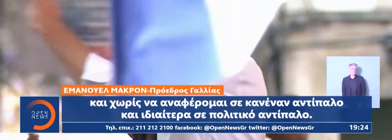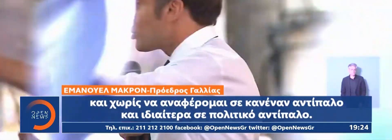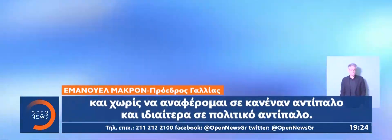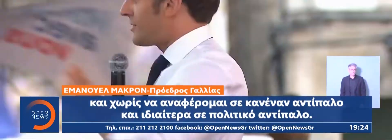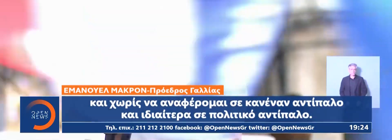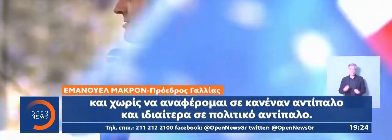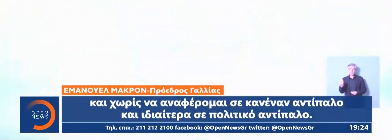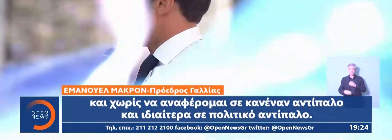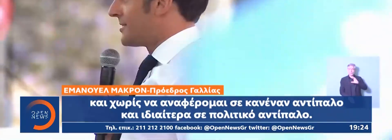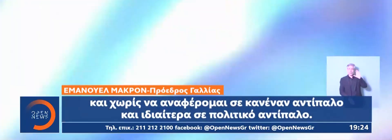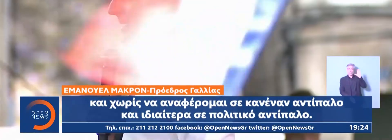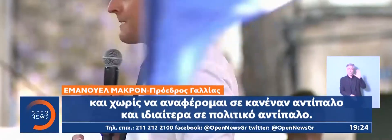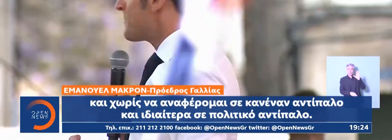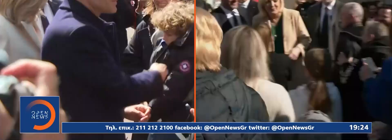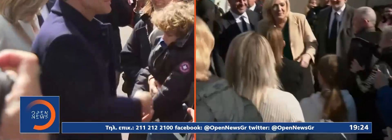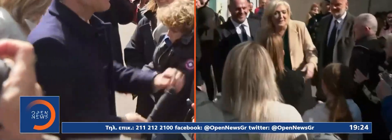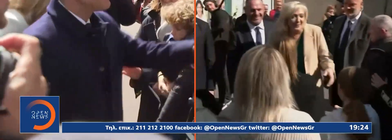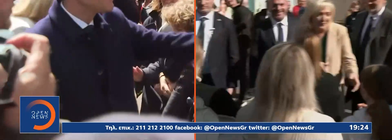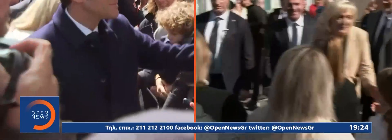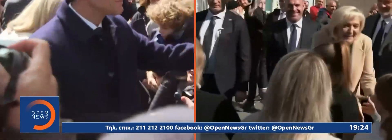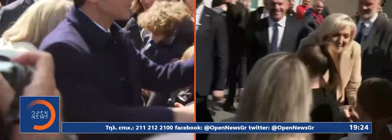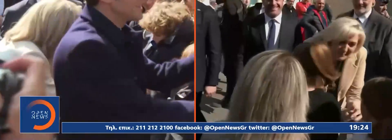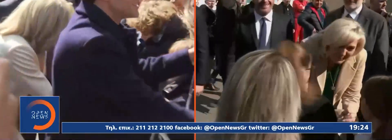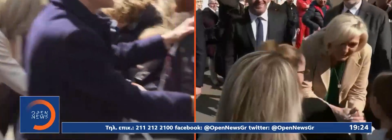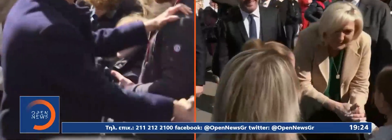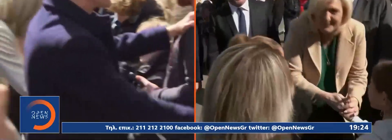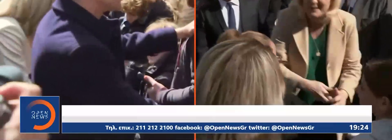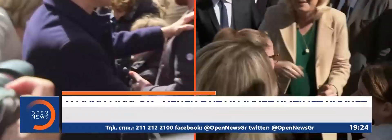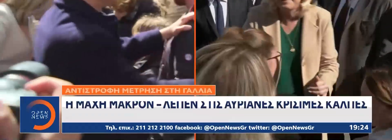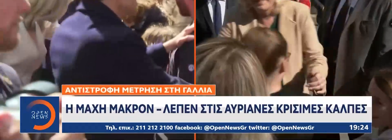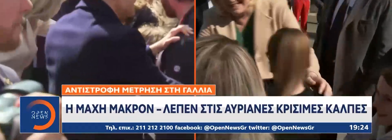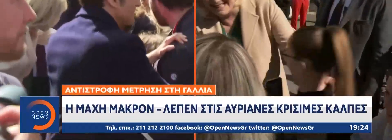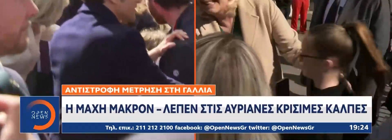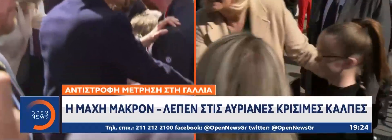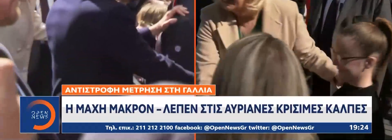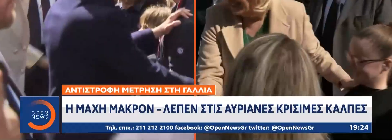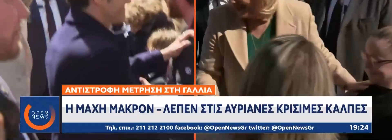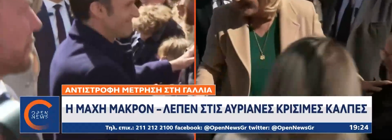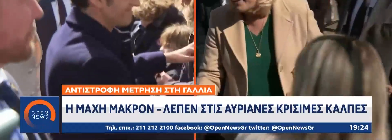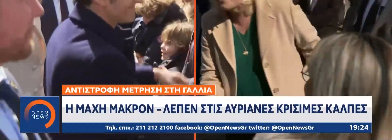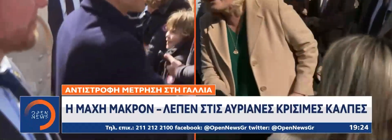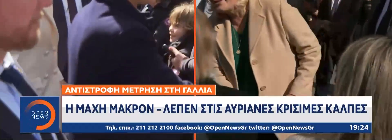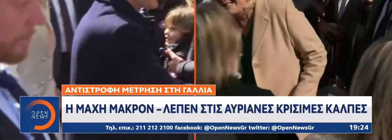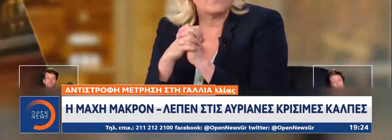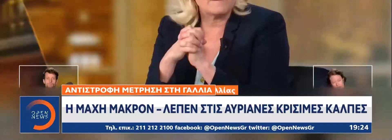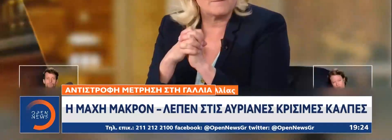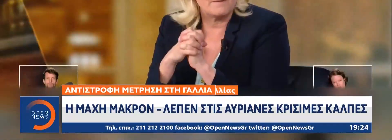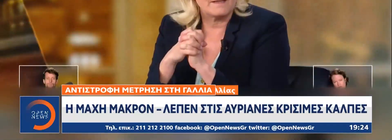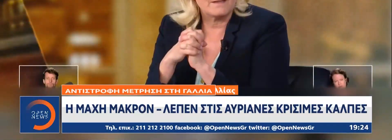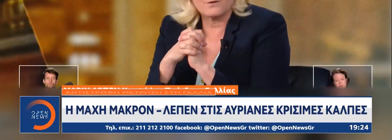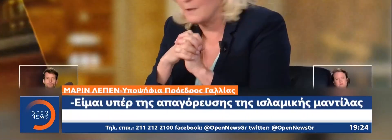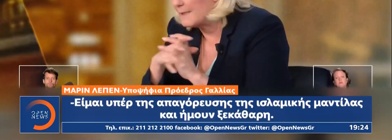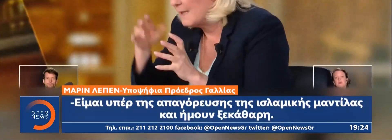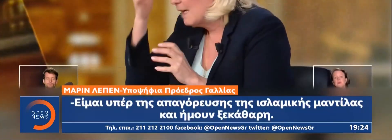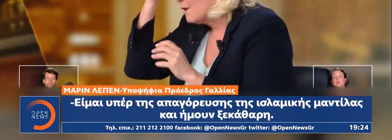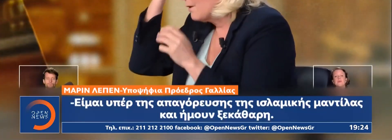ni sur nos adversaires politiques. Γι' αυτό το λόγο εξαπέλυσε επίθεση στη Λεπέν για το θέμα της Ισλαμικής Μαντήλας. Dans l'espace